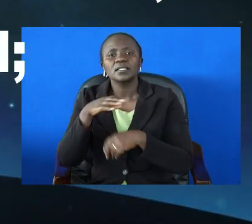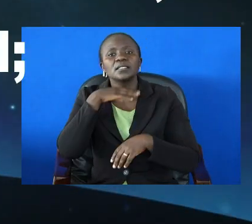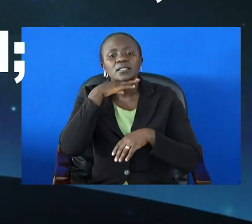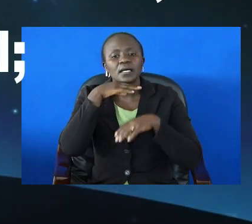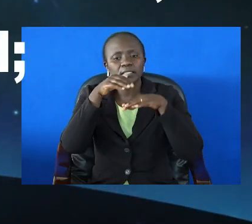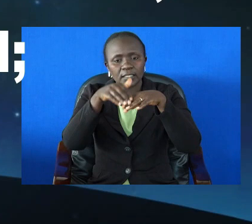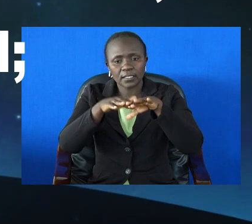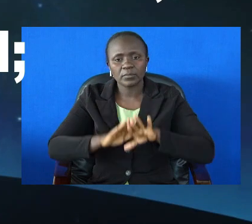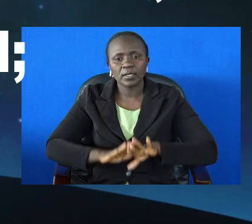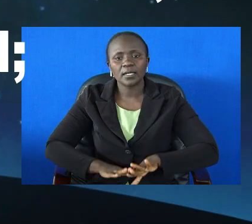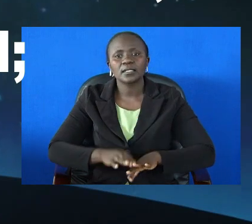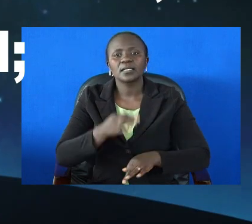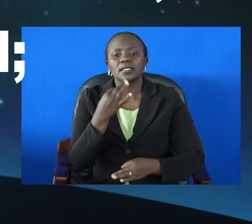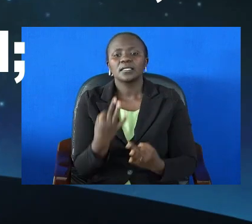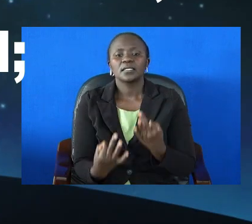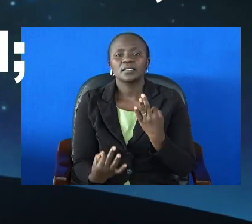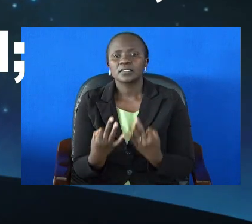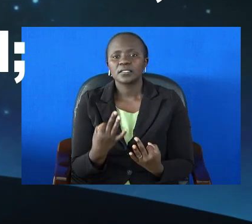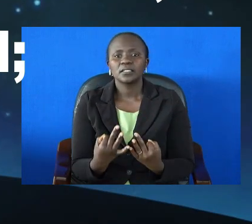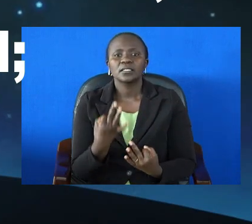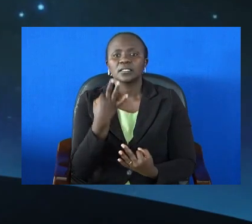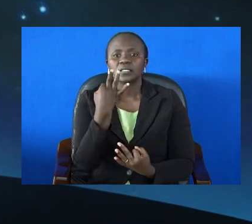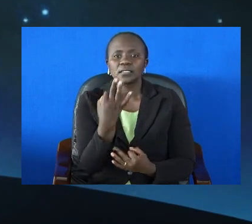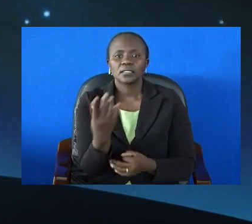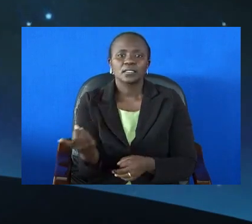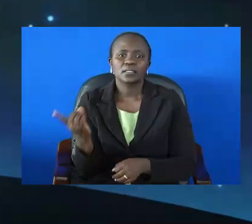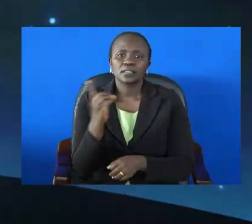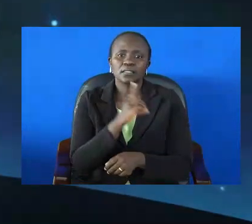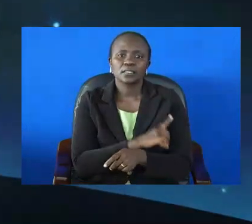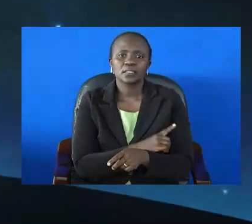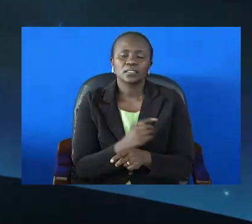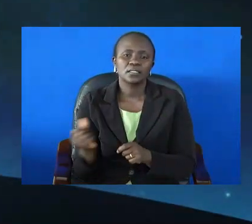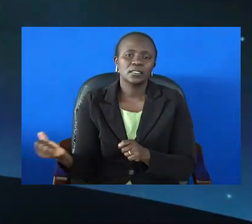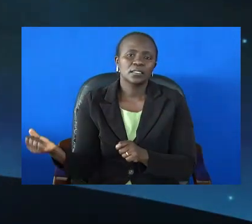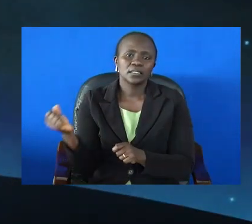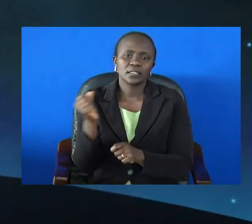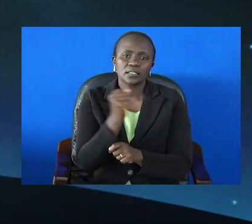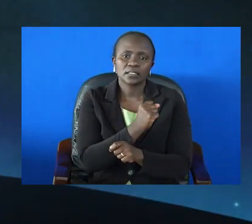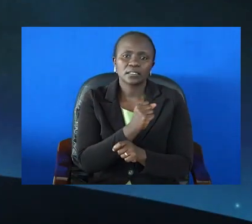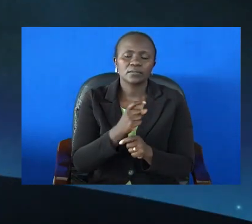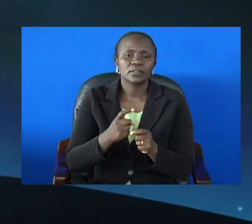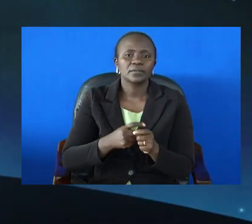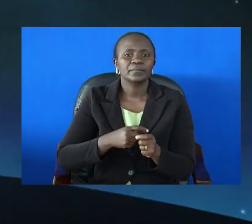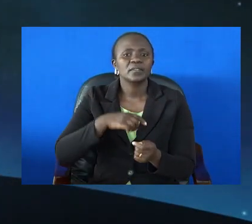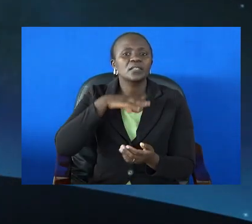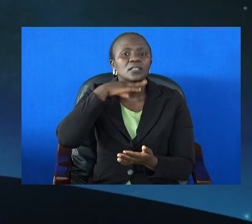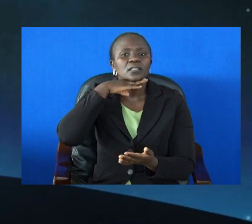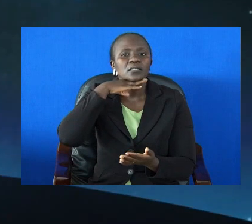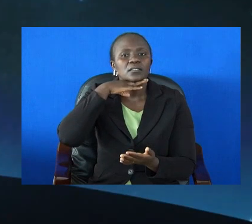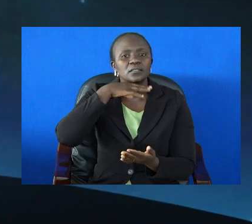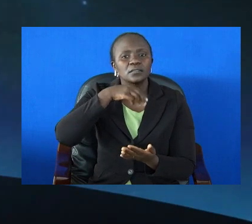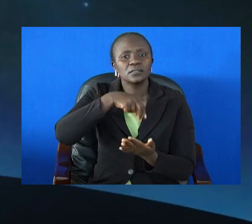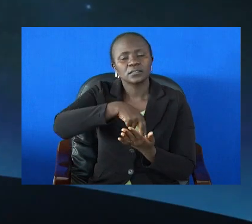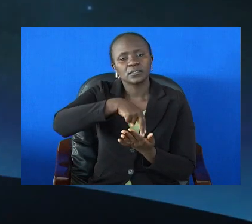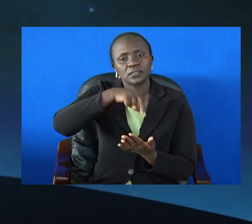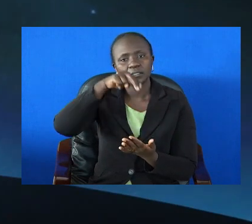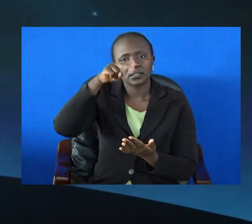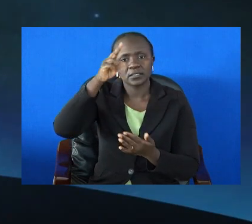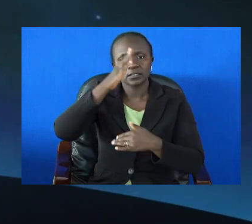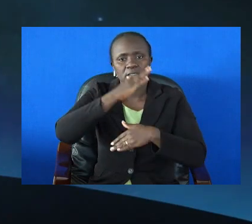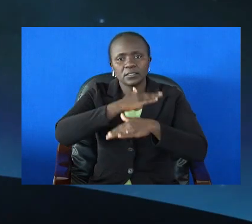Mariamu, akateswa zamani za Pontio Pilato, akasulubiwa, akafa,